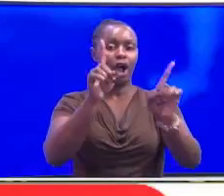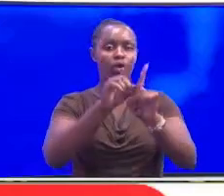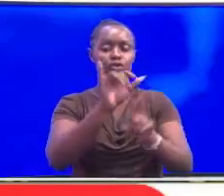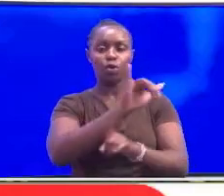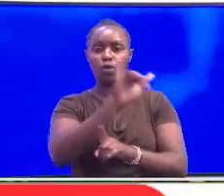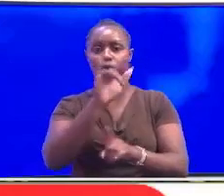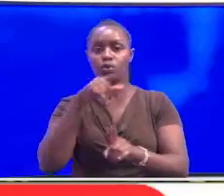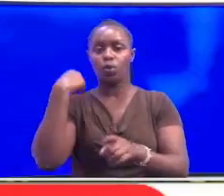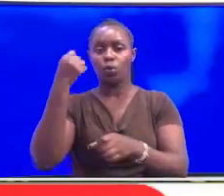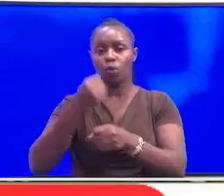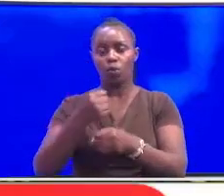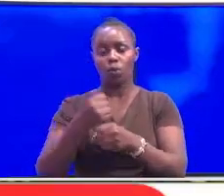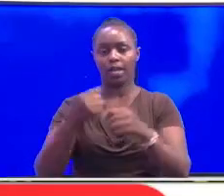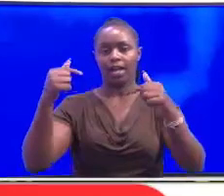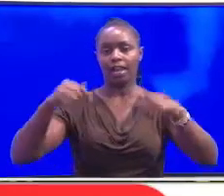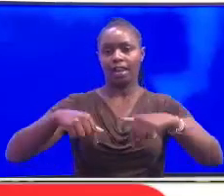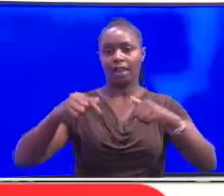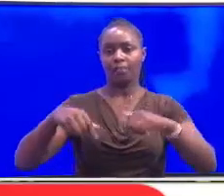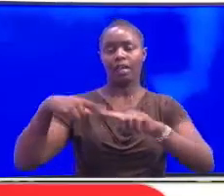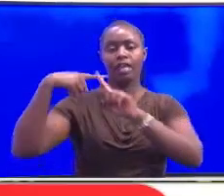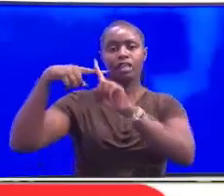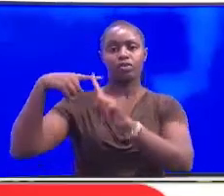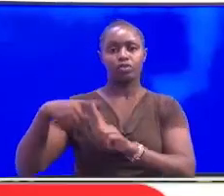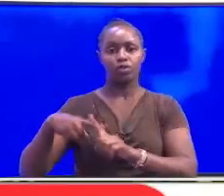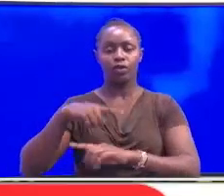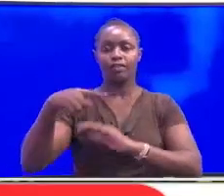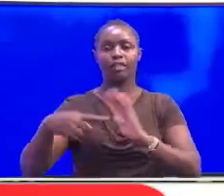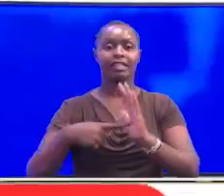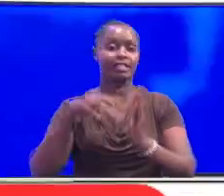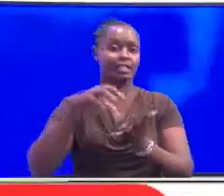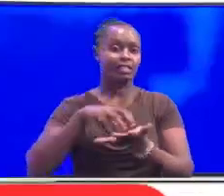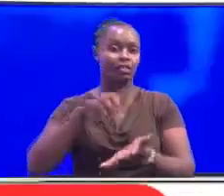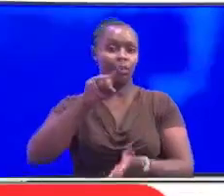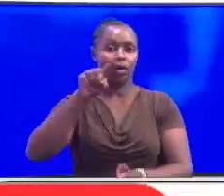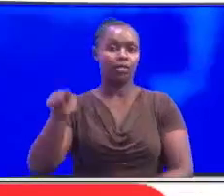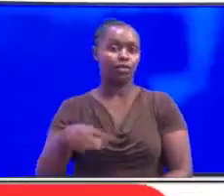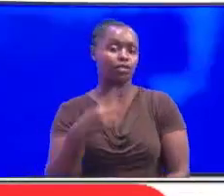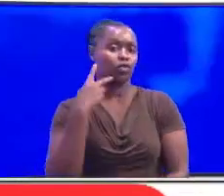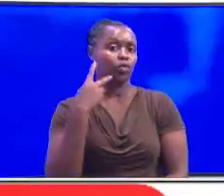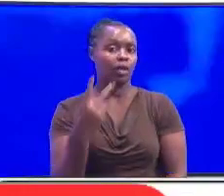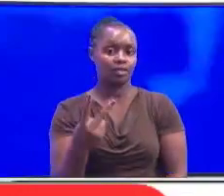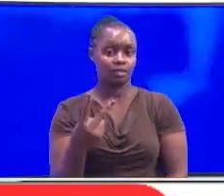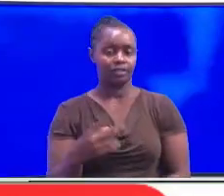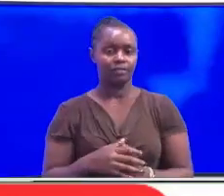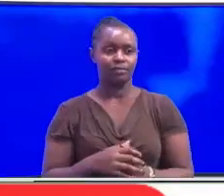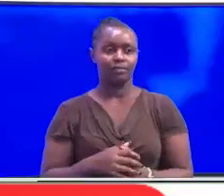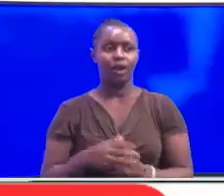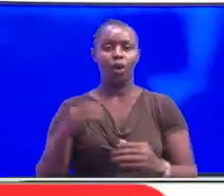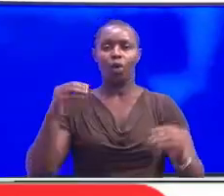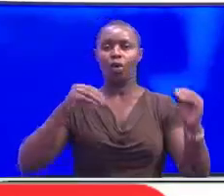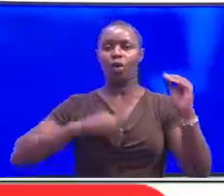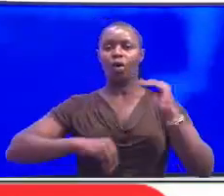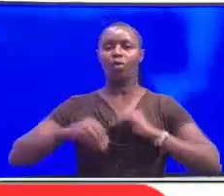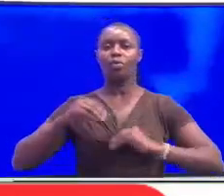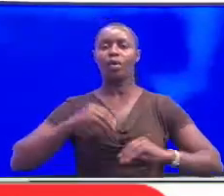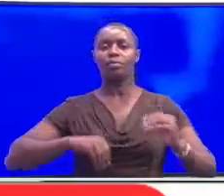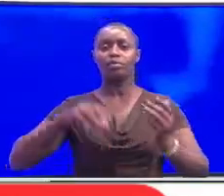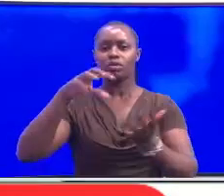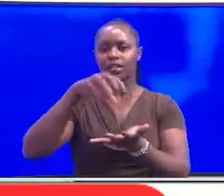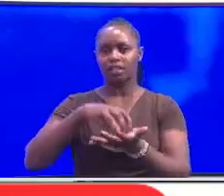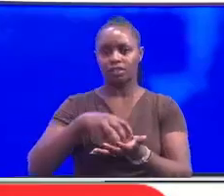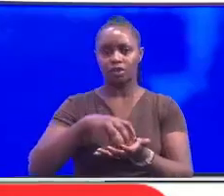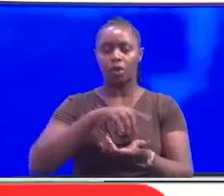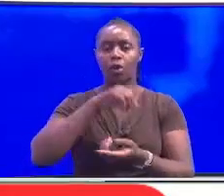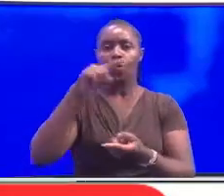mbalimbali. Kwa sasa idadi ya kesi hizo ikiwa ni 1,200. These are corruption cases. When you charge that